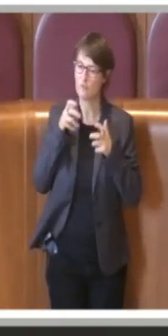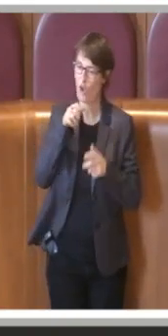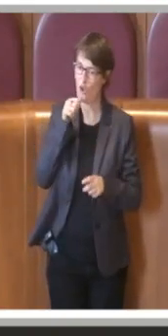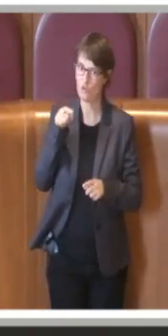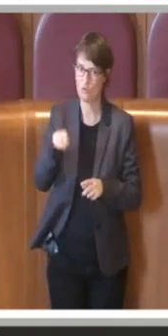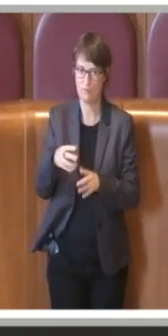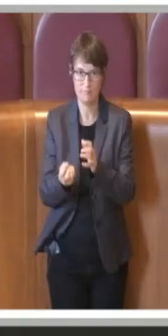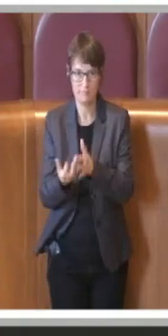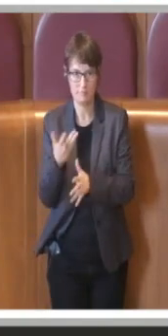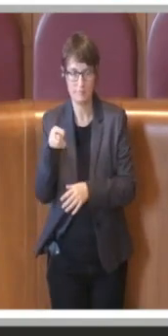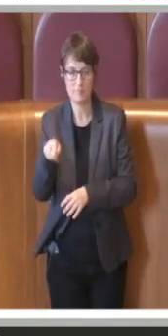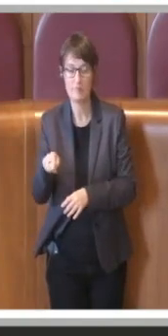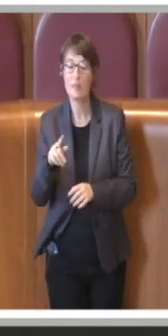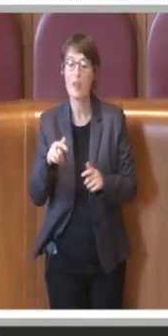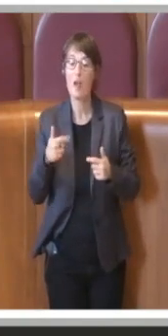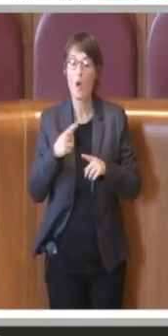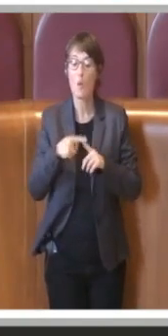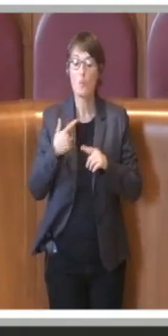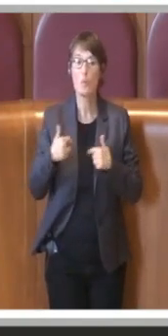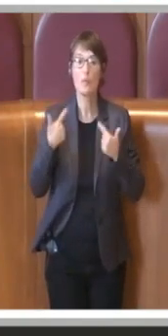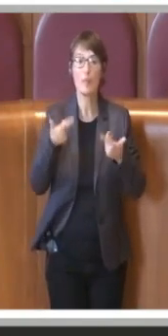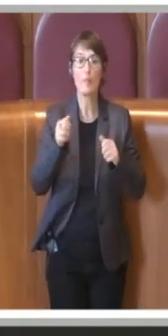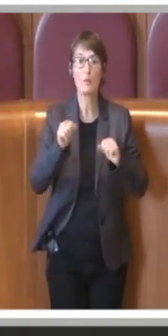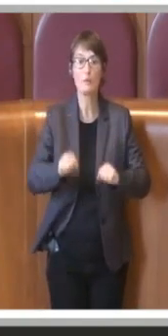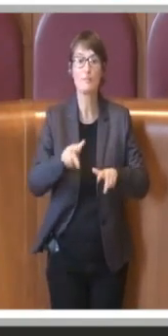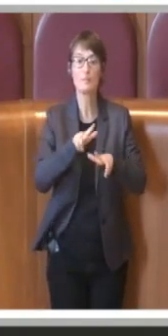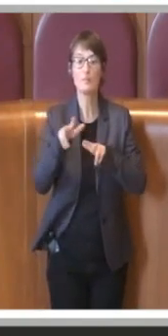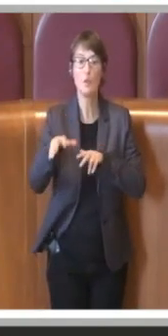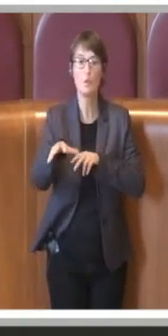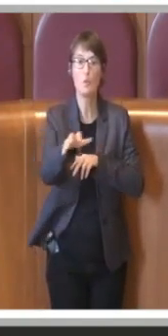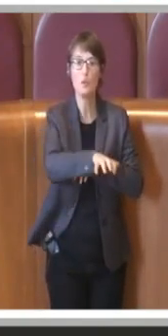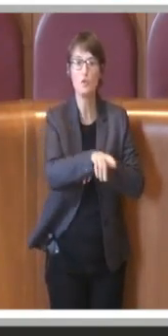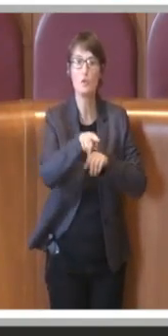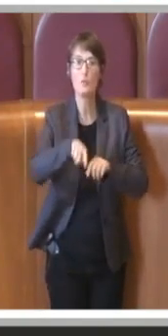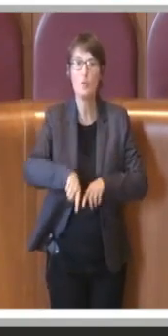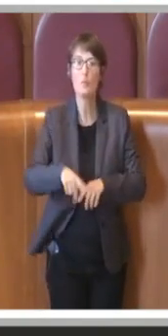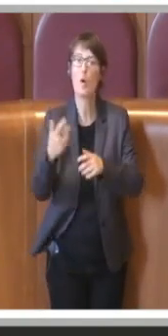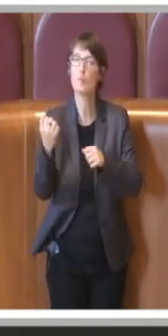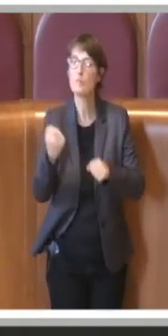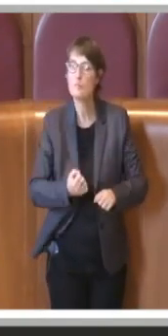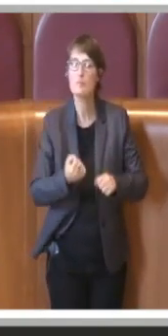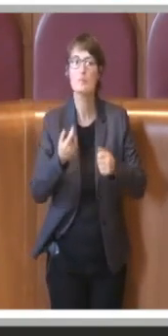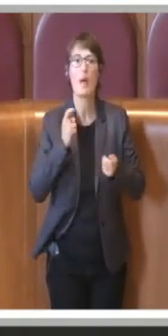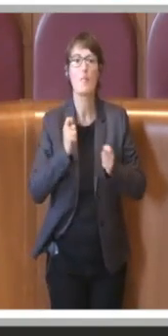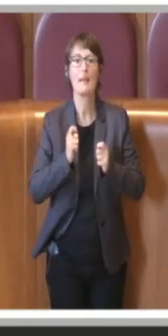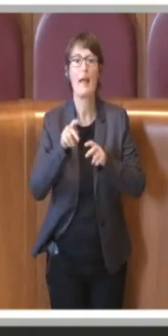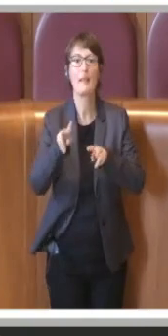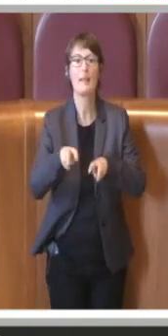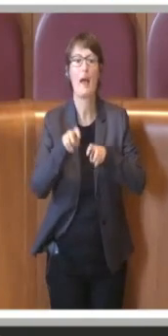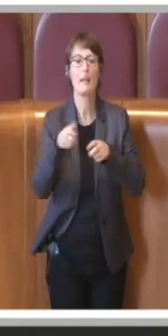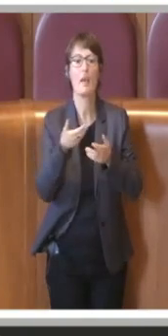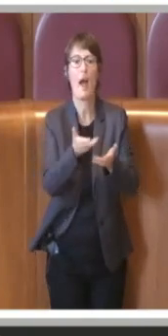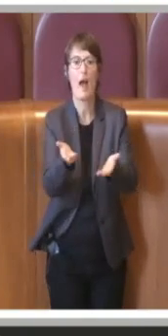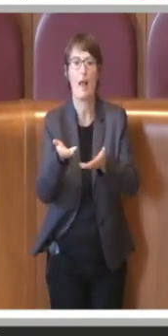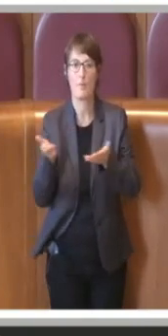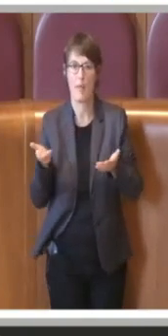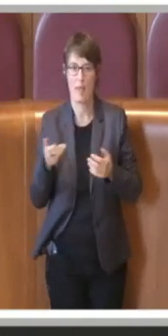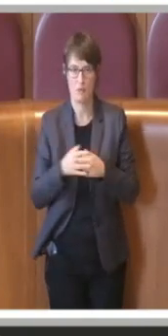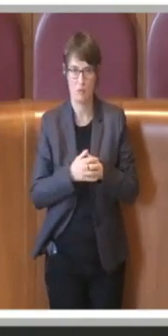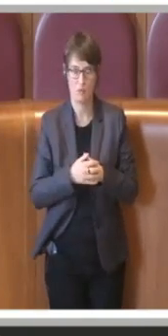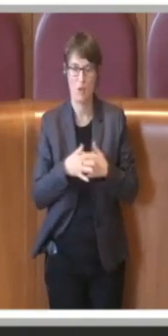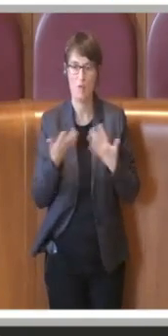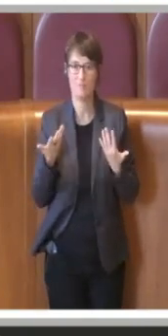facoltà ai municipi di istituire i propri mercati agricoli all'aperto. Ecco, quindi il sesto municipio ha subito colto